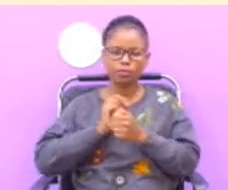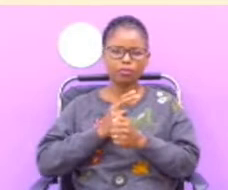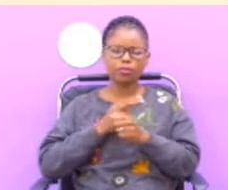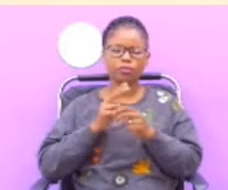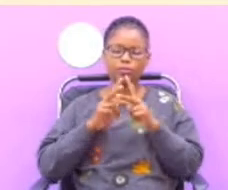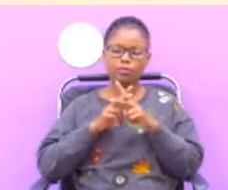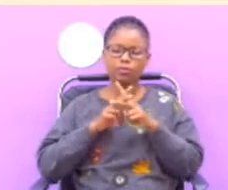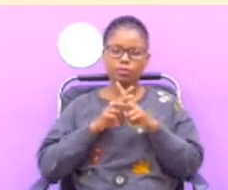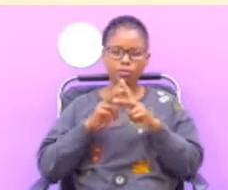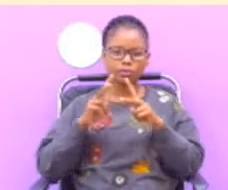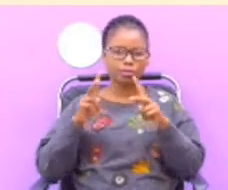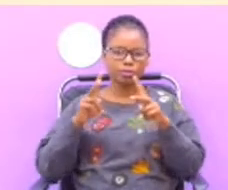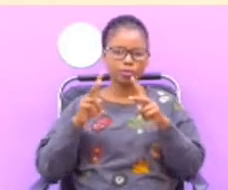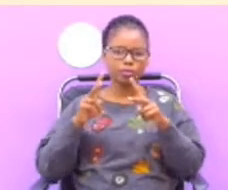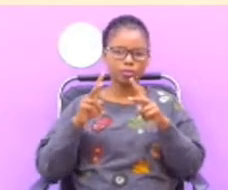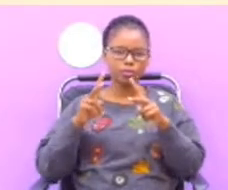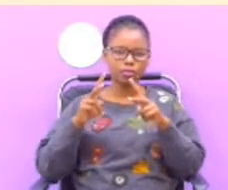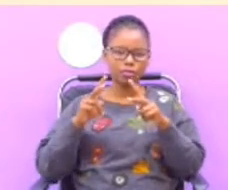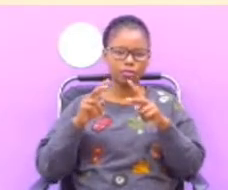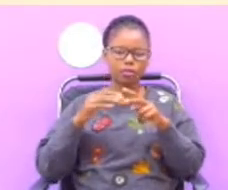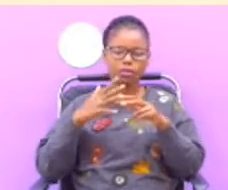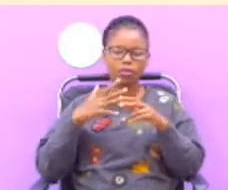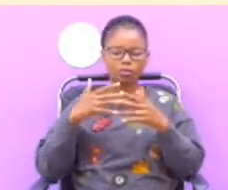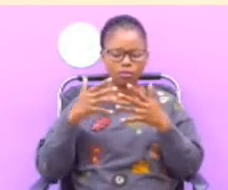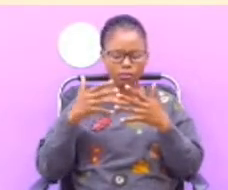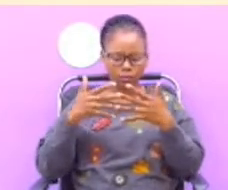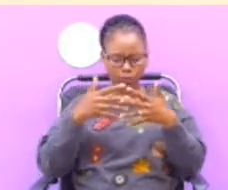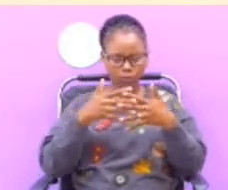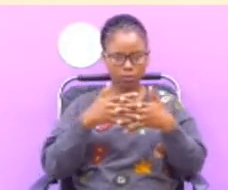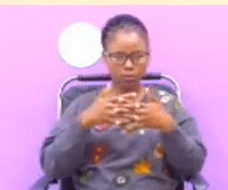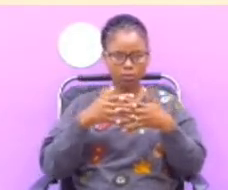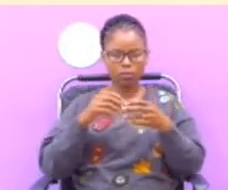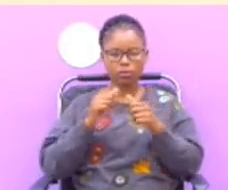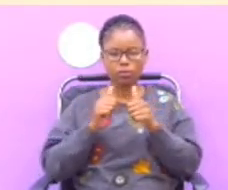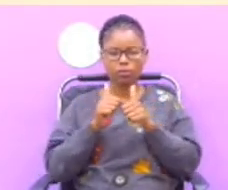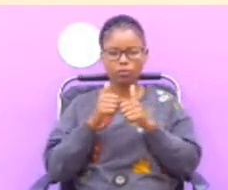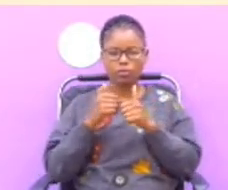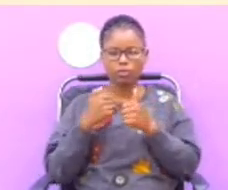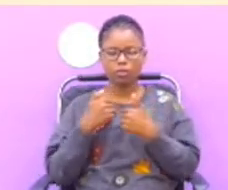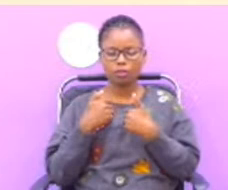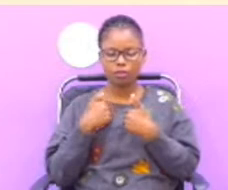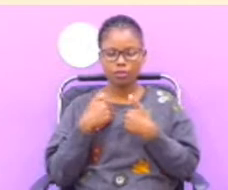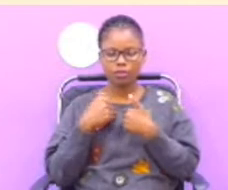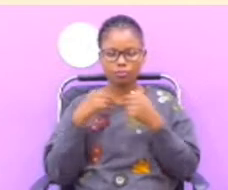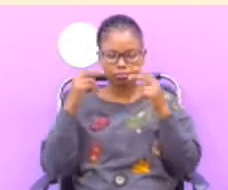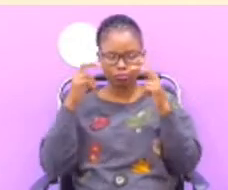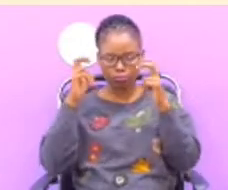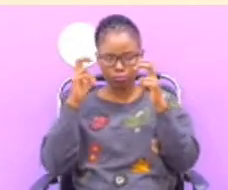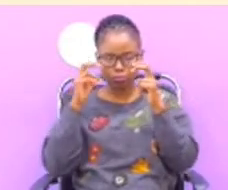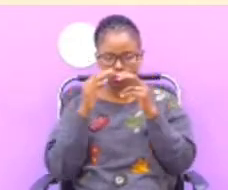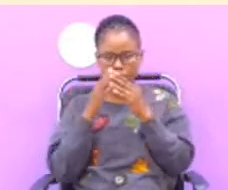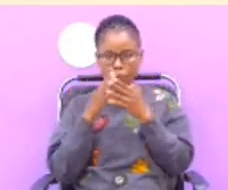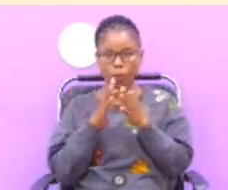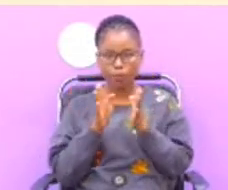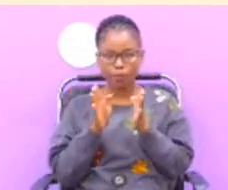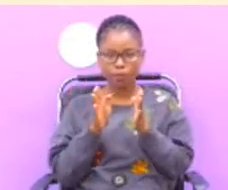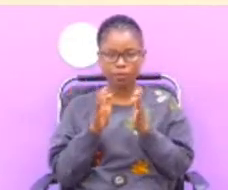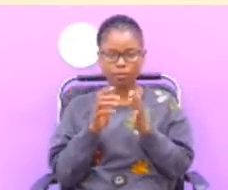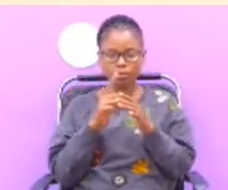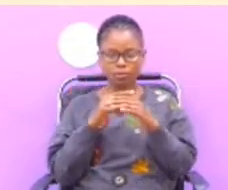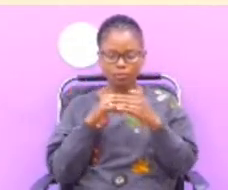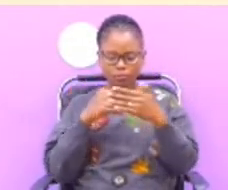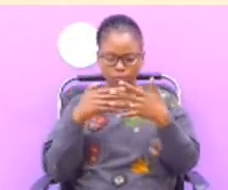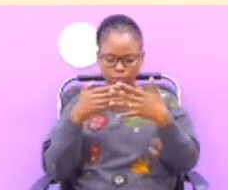atũthingĩre mĩanya ĩrĩa ĩthingũrĩtwo nĩ Saitani Ngai witũ arogũthingĩra mwanya waku